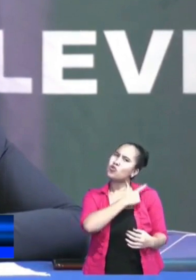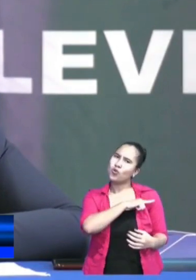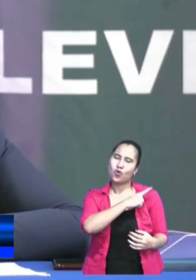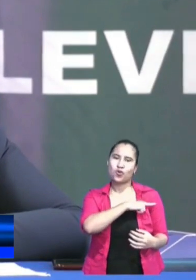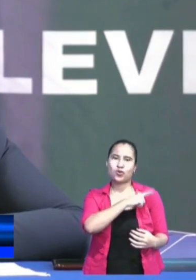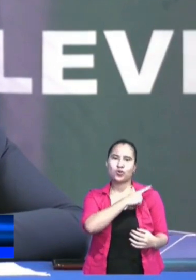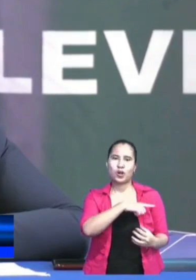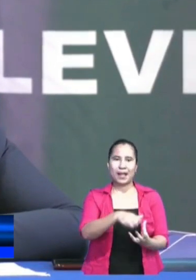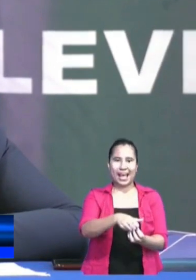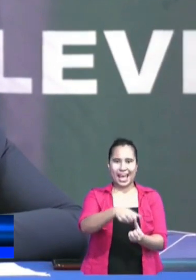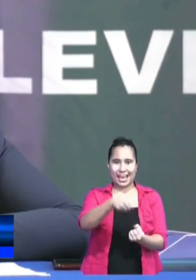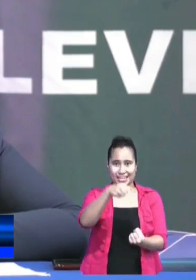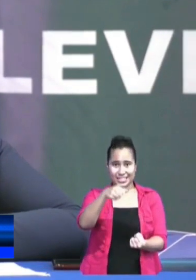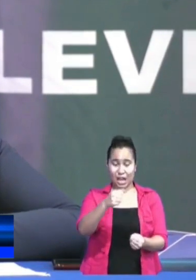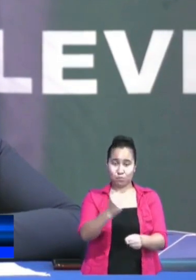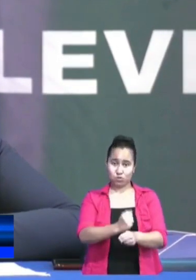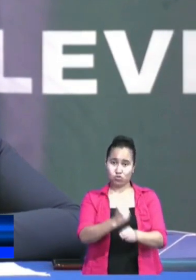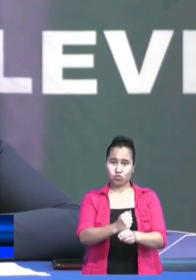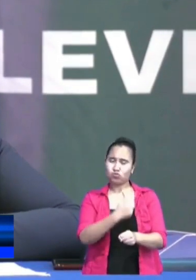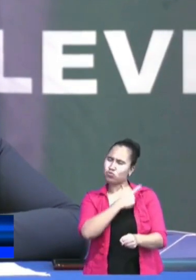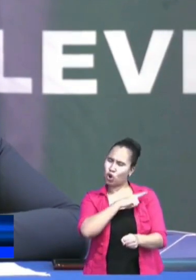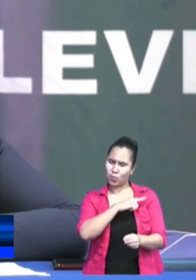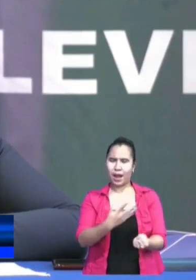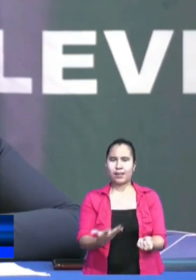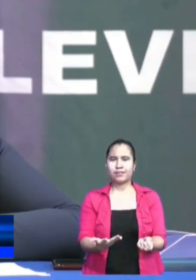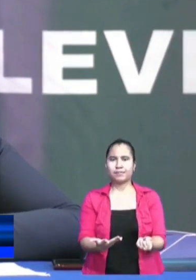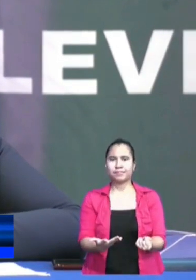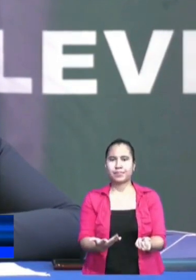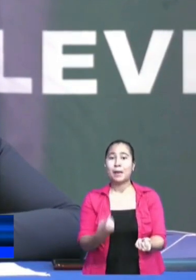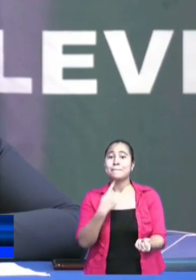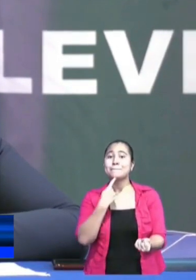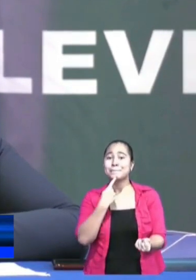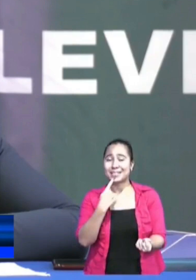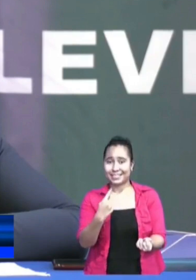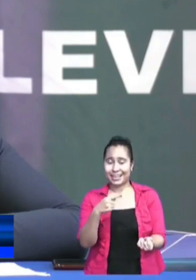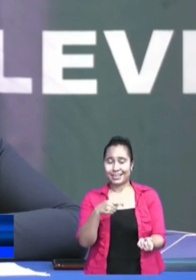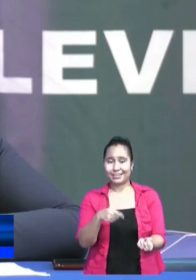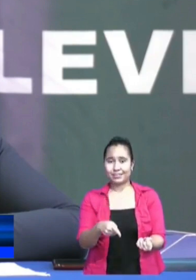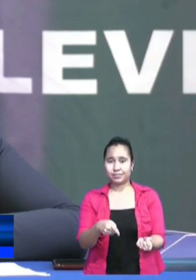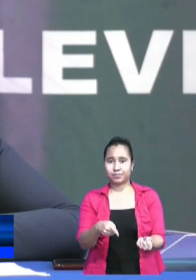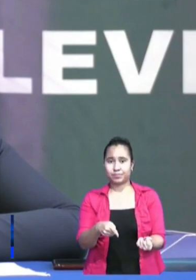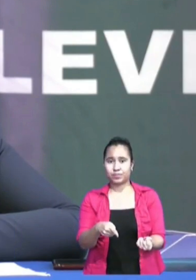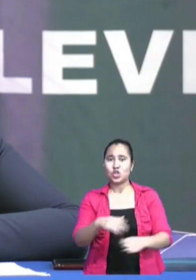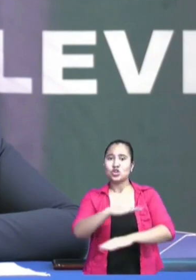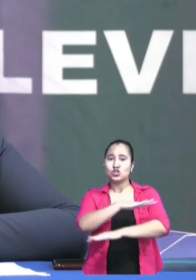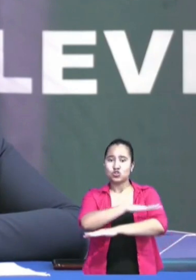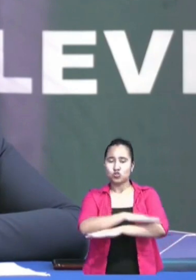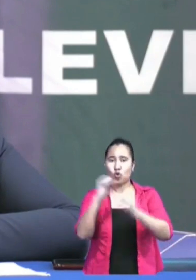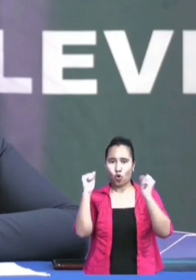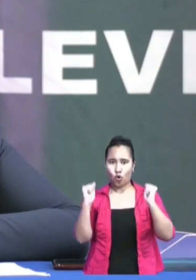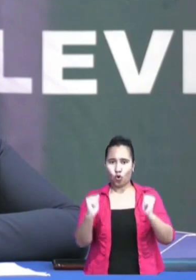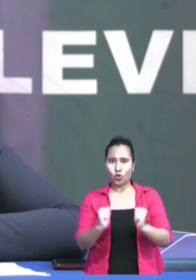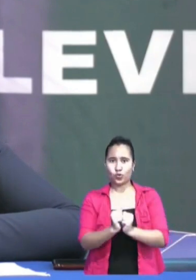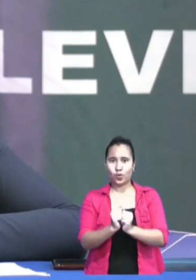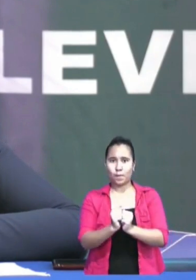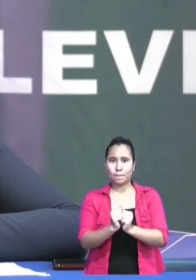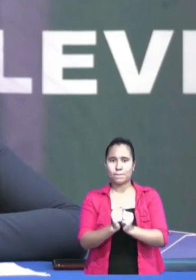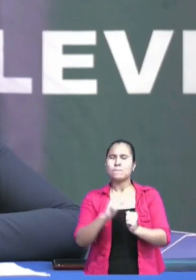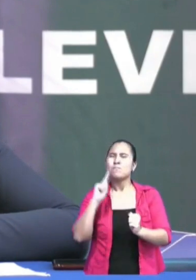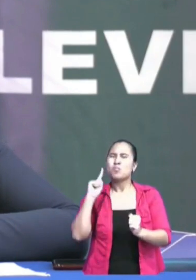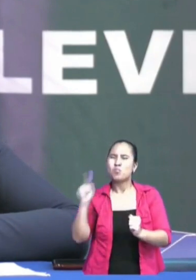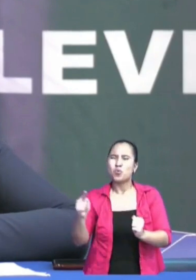normale examen afnemen, dat betekent het dat we het schooljaar zullen moeten